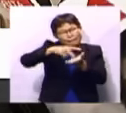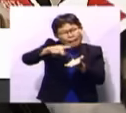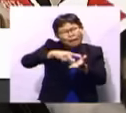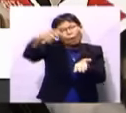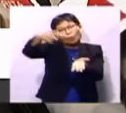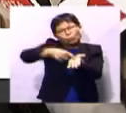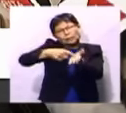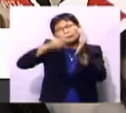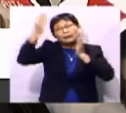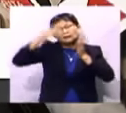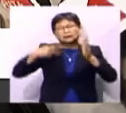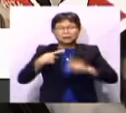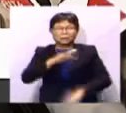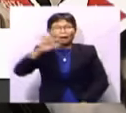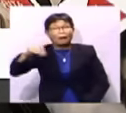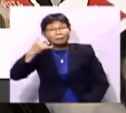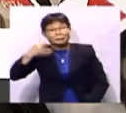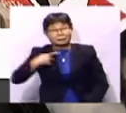Kita akan hubungi